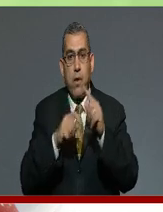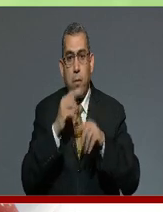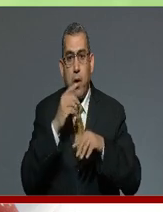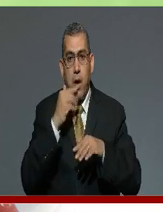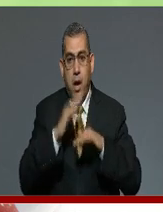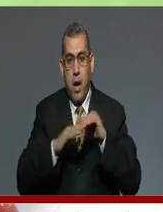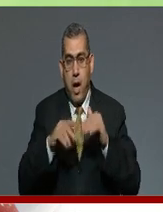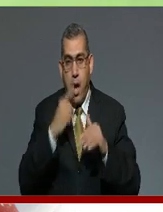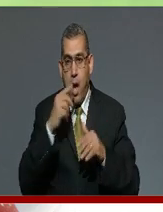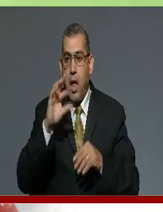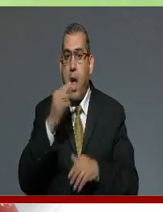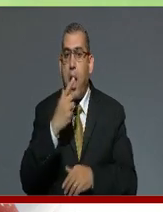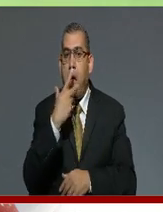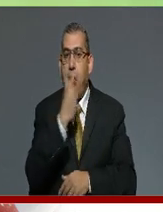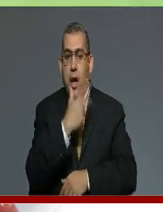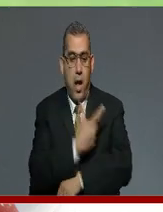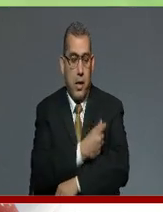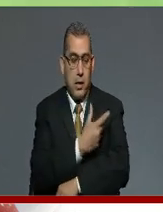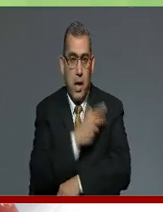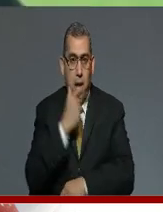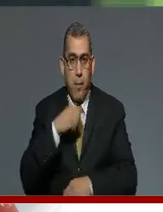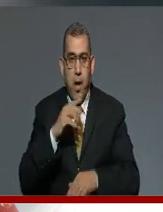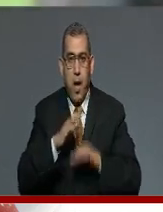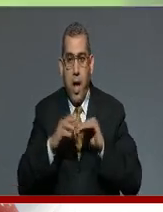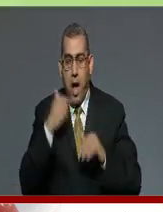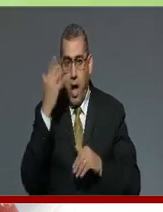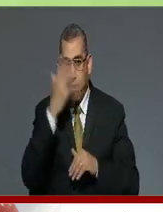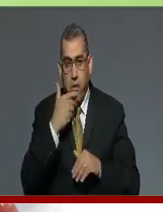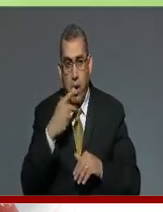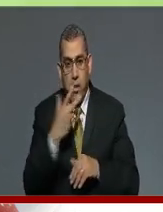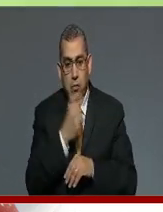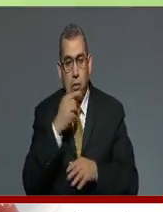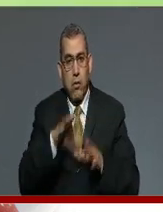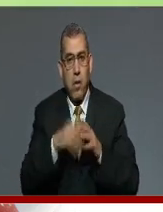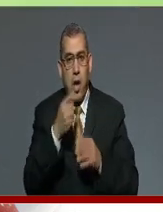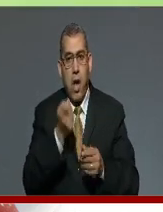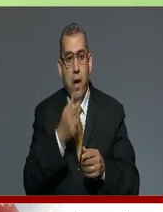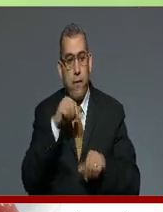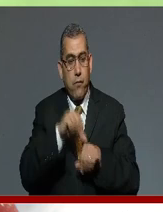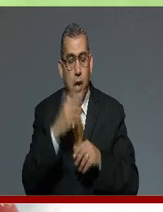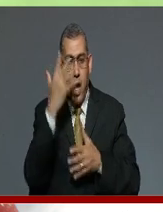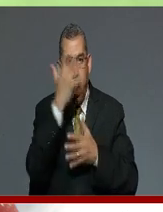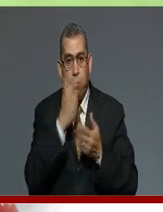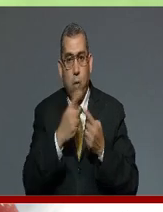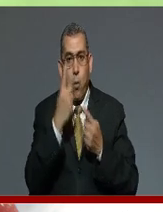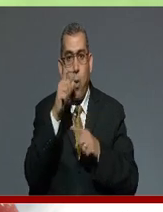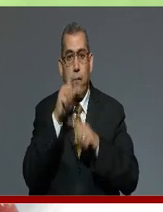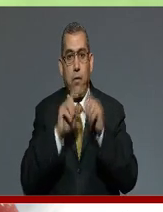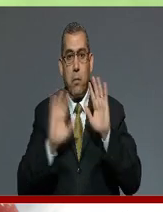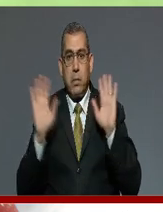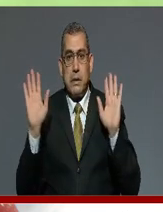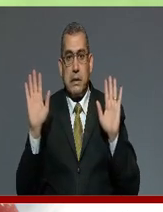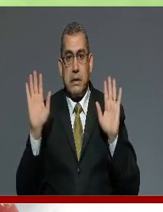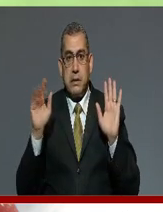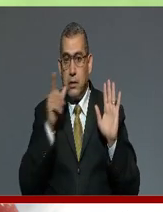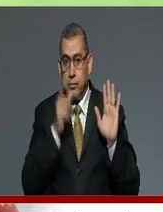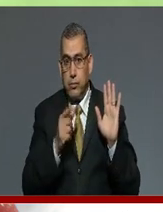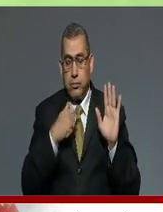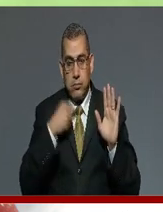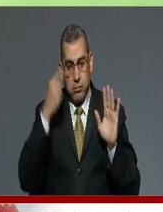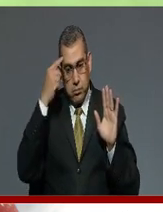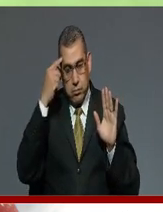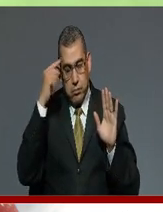التي نستخدمها في افريقيا تنتج داخل افريقيا مما يعني عندما